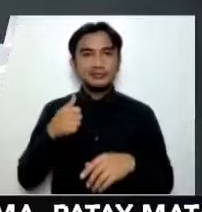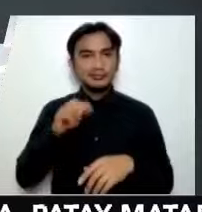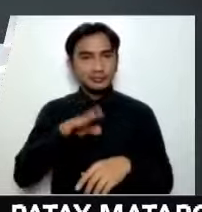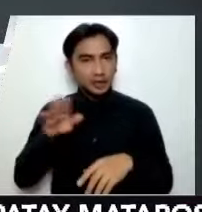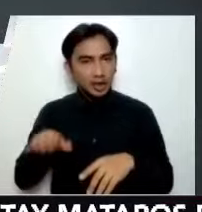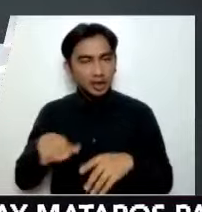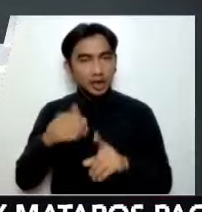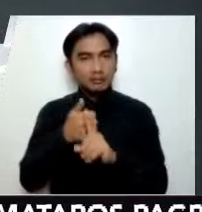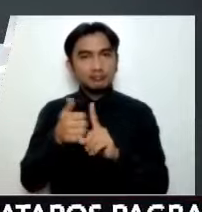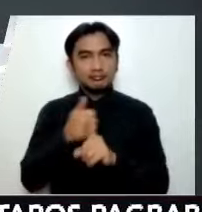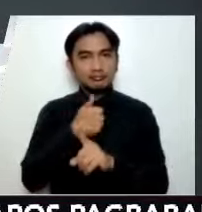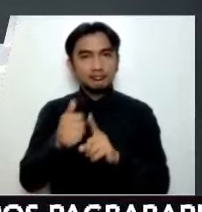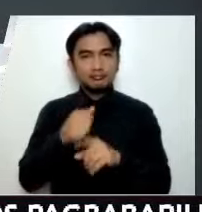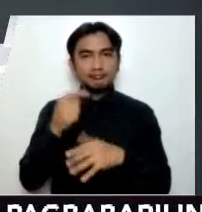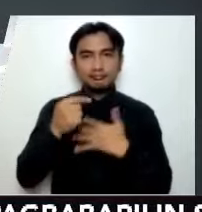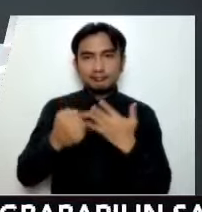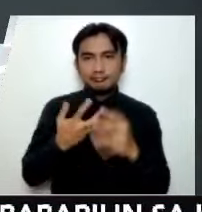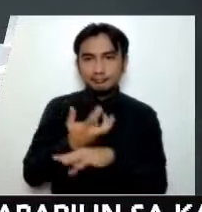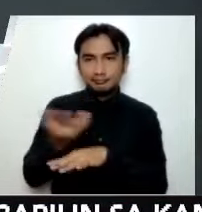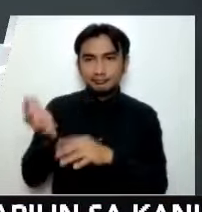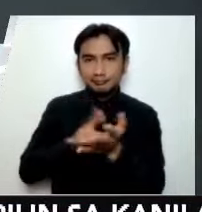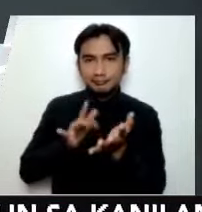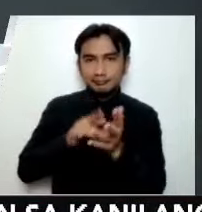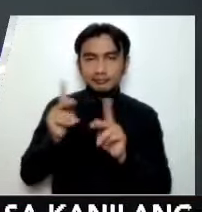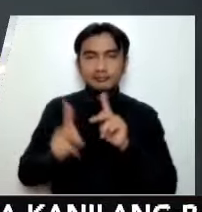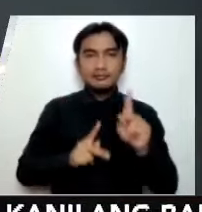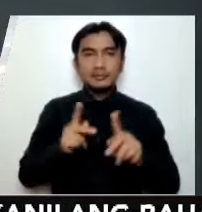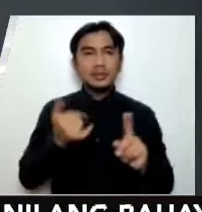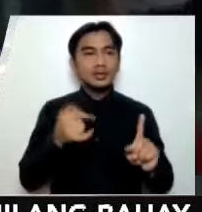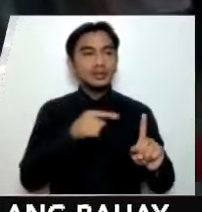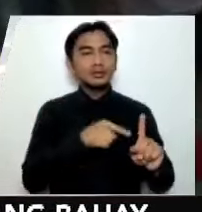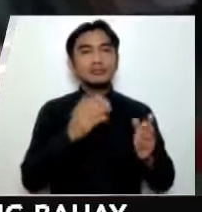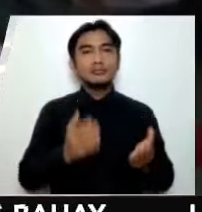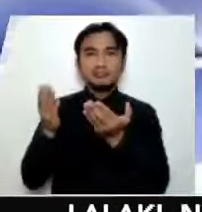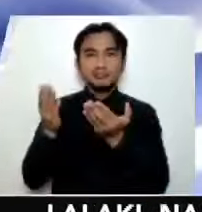pinag-aaralan ng kampo ni Kiboy na i-apela ang revocation